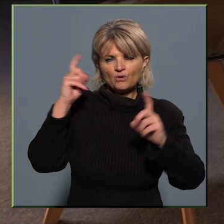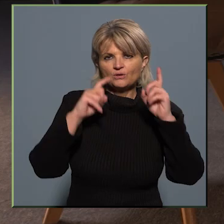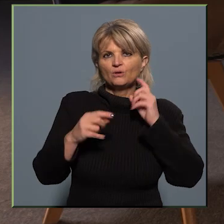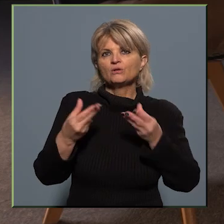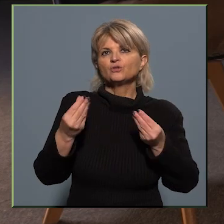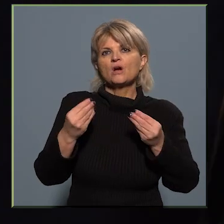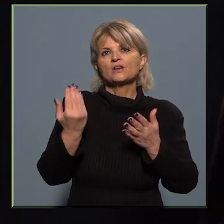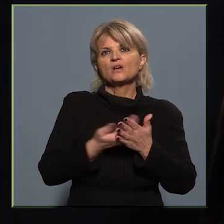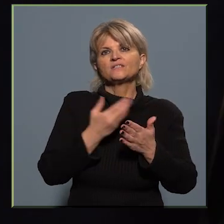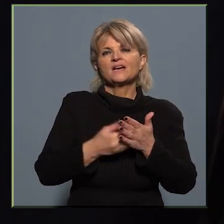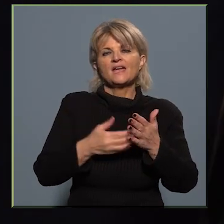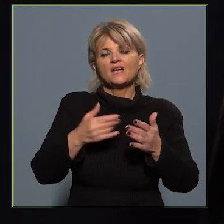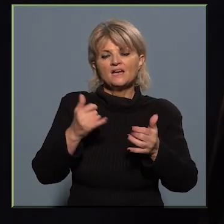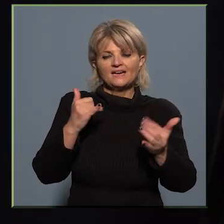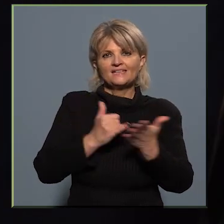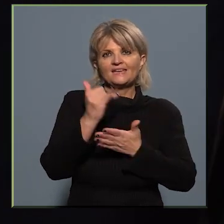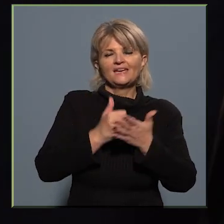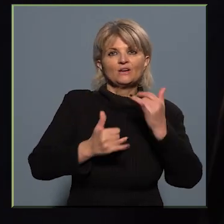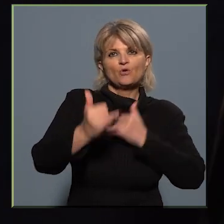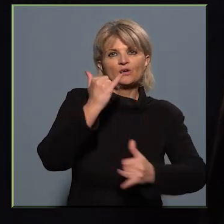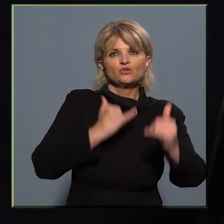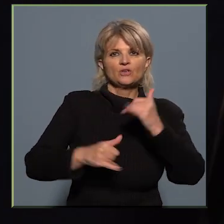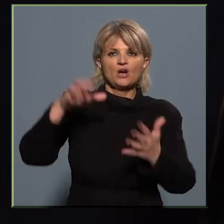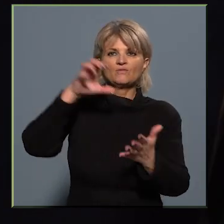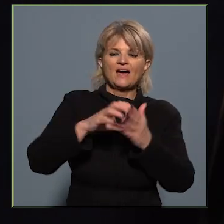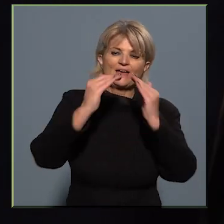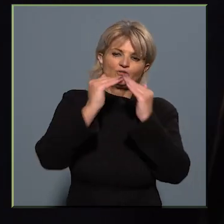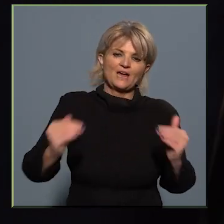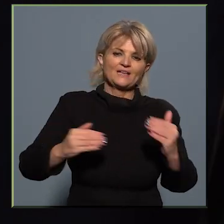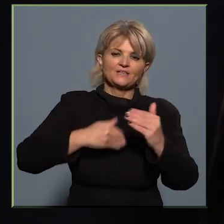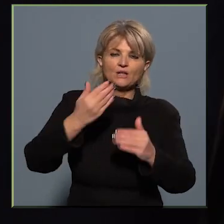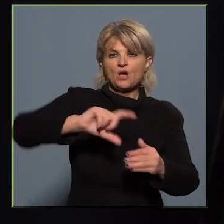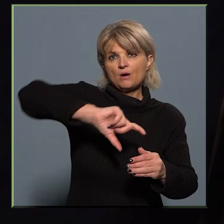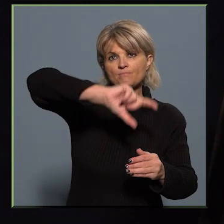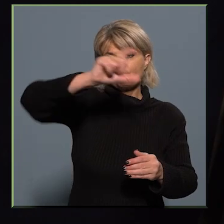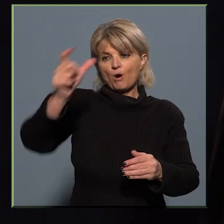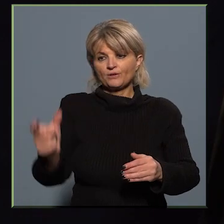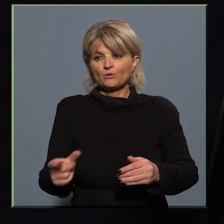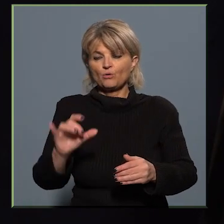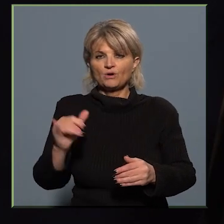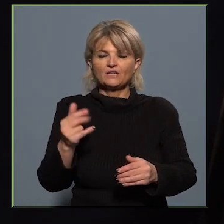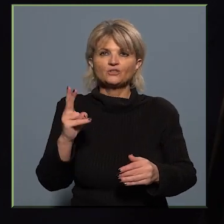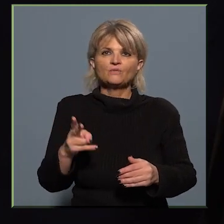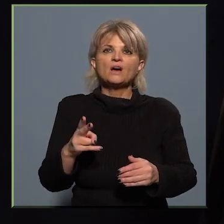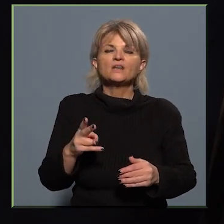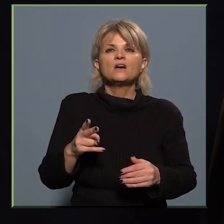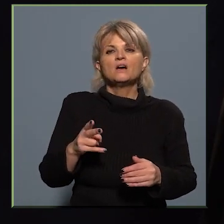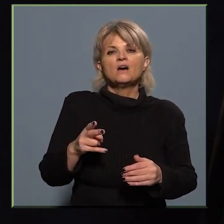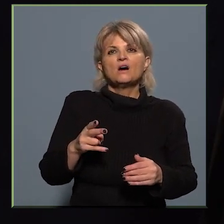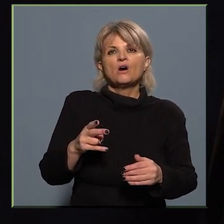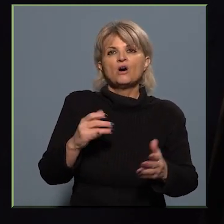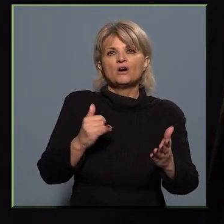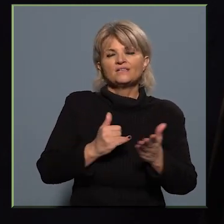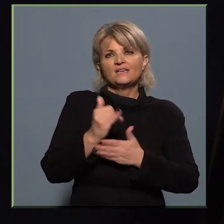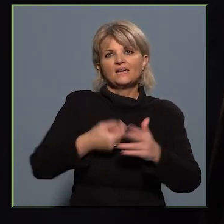a városháza előtt, patkó is van most már a jégpályához.